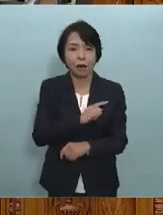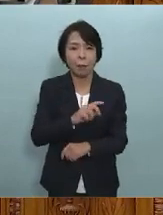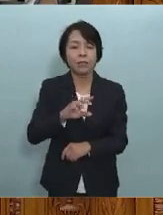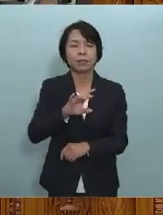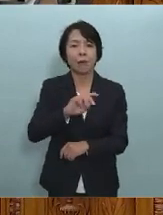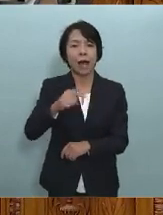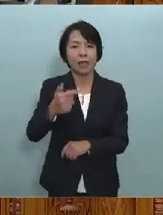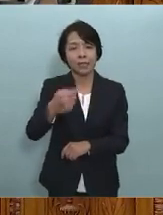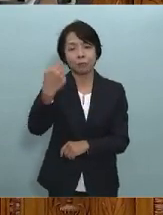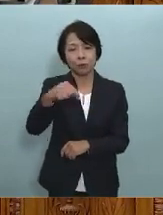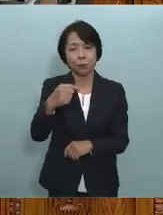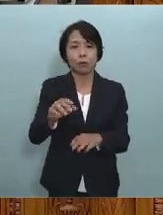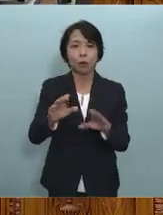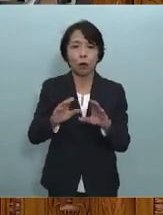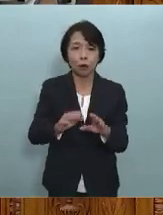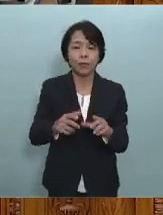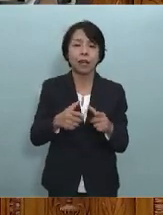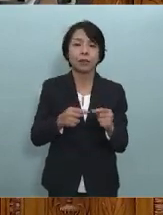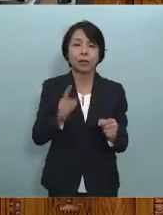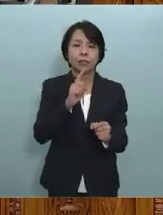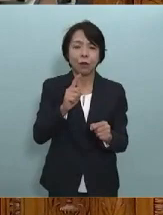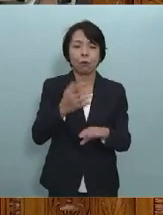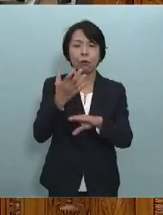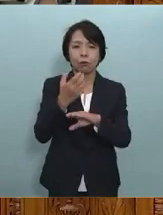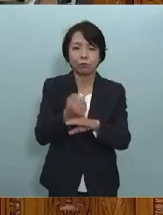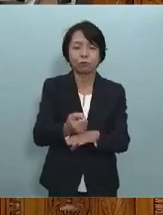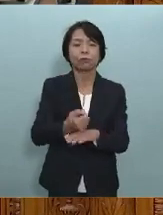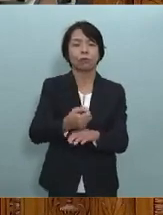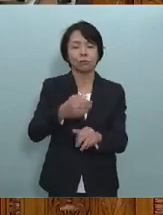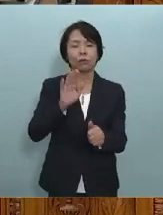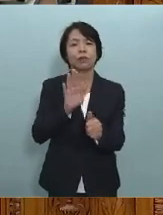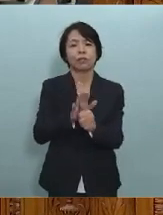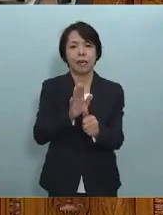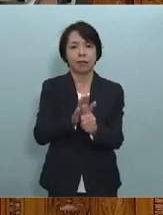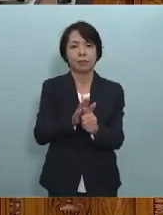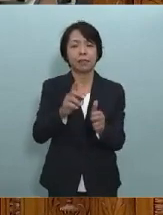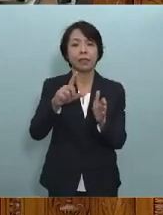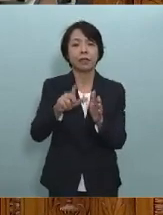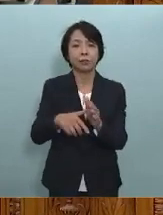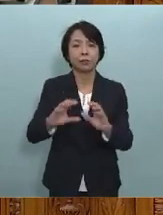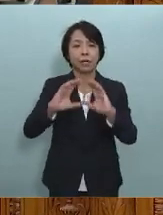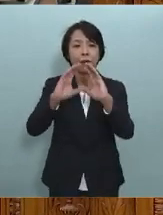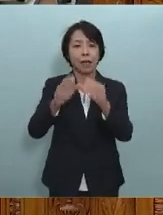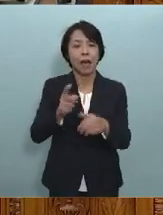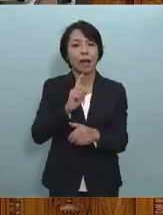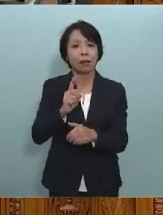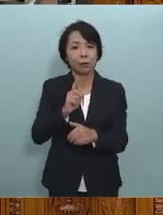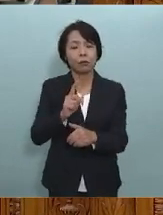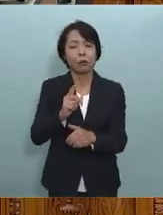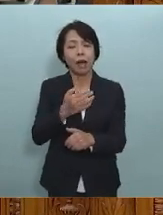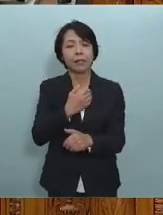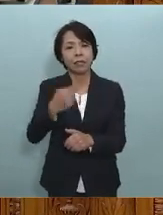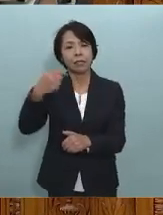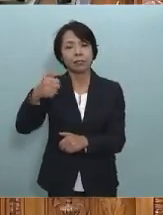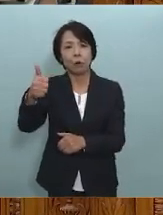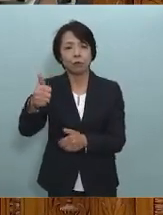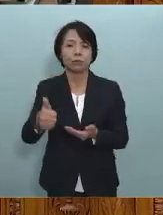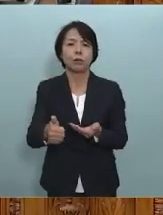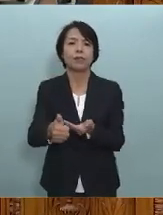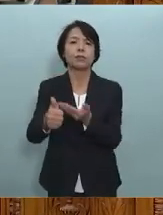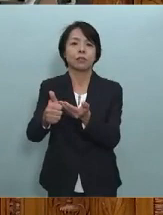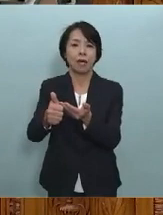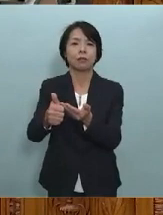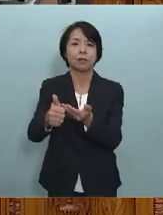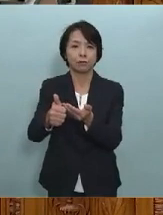ための基本的な日本語の習得支援その際は外国語を話せる教師の育成という万